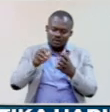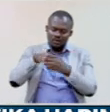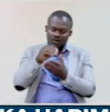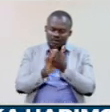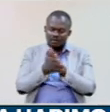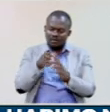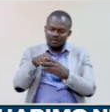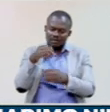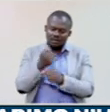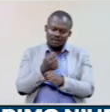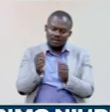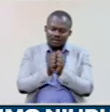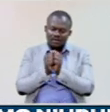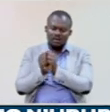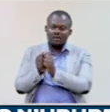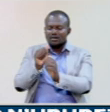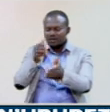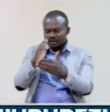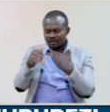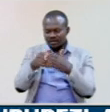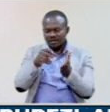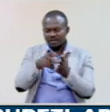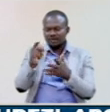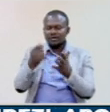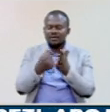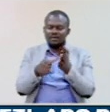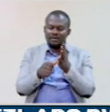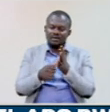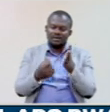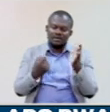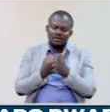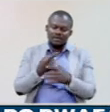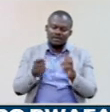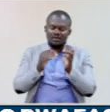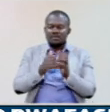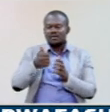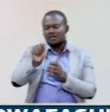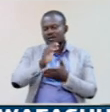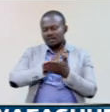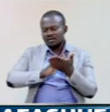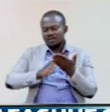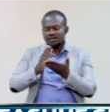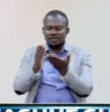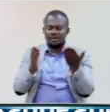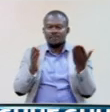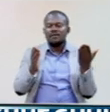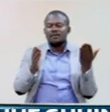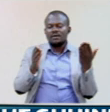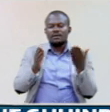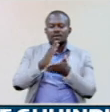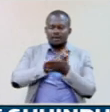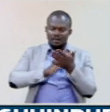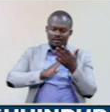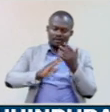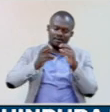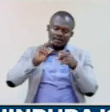harimo no kwishyura no gukurikirana kwishyura ibyo ibibazo aba yateje, kandi haraho byabaye haraho hamwe byabaye